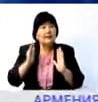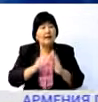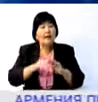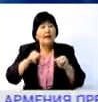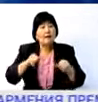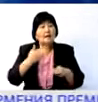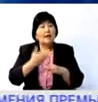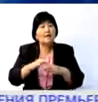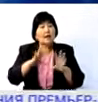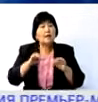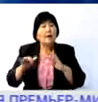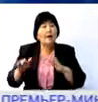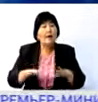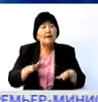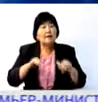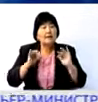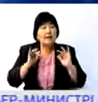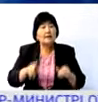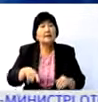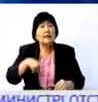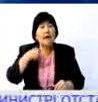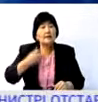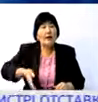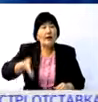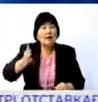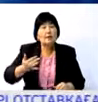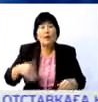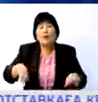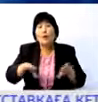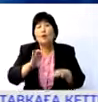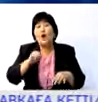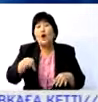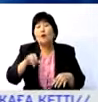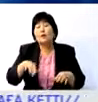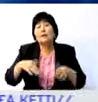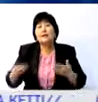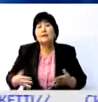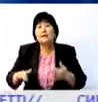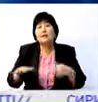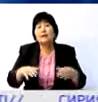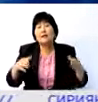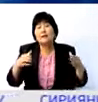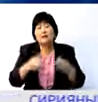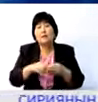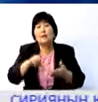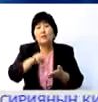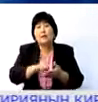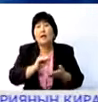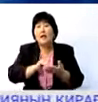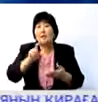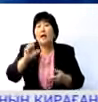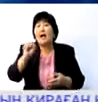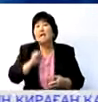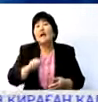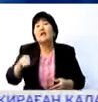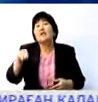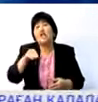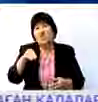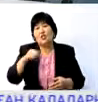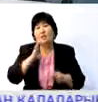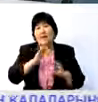сала бойынша атқарылатын тірліктерді айтып берді. Қос ауданның тынысын ақпараттық топпен бірге болып қайтқан әріптесім Асқар Тәжиев